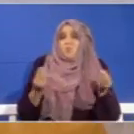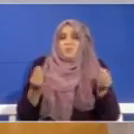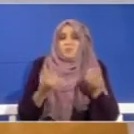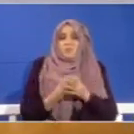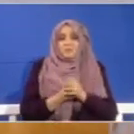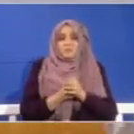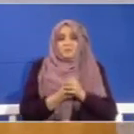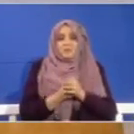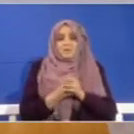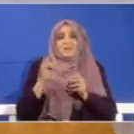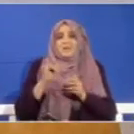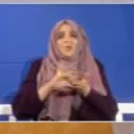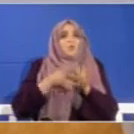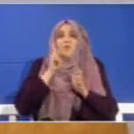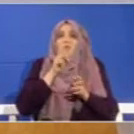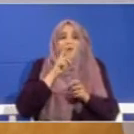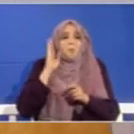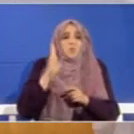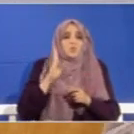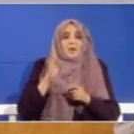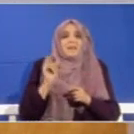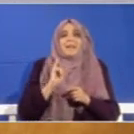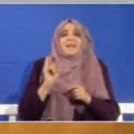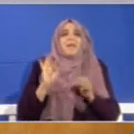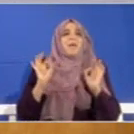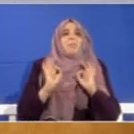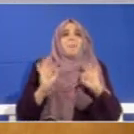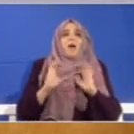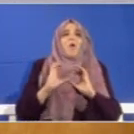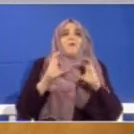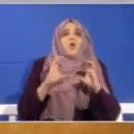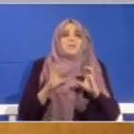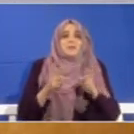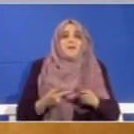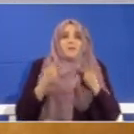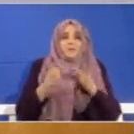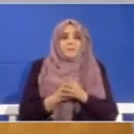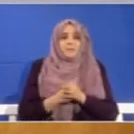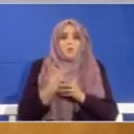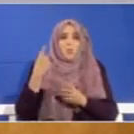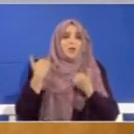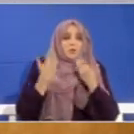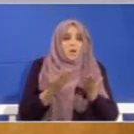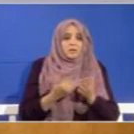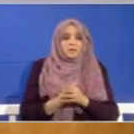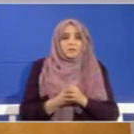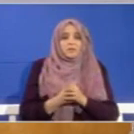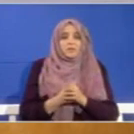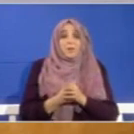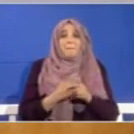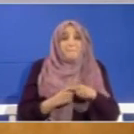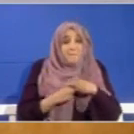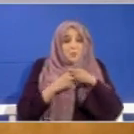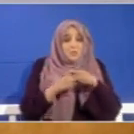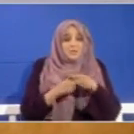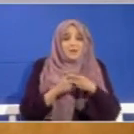تطلبوا كل الزوجات اللي ما عندهمش ثقة في الزمن وما عندهمش ثقة في الأزواج هو أعطى لها يا سيدي وزيد فوق